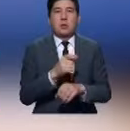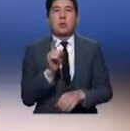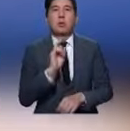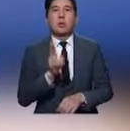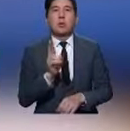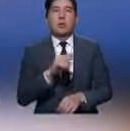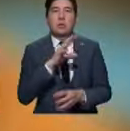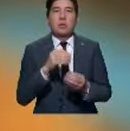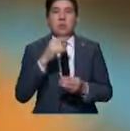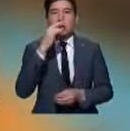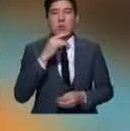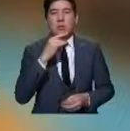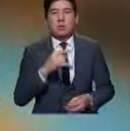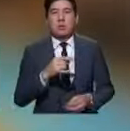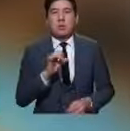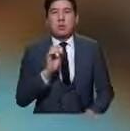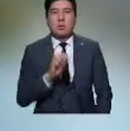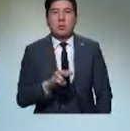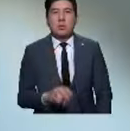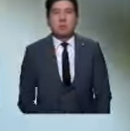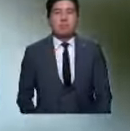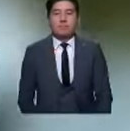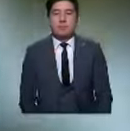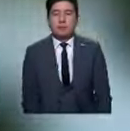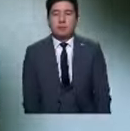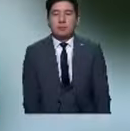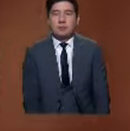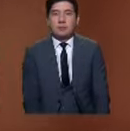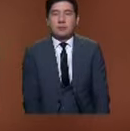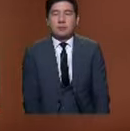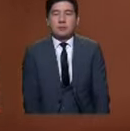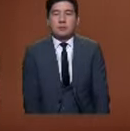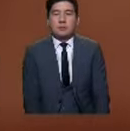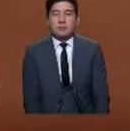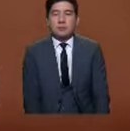казахстанцы. Ергали Рамазанулла, Нара Нуртазина, Асет Елембаев, Астана Таймс.